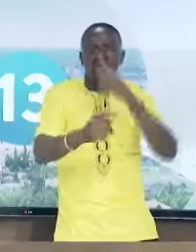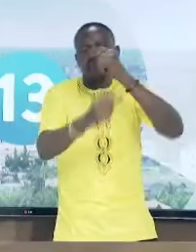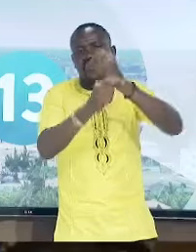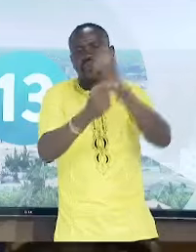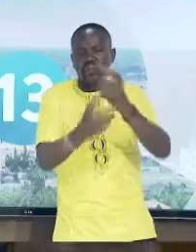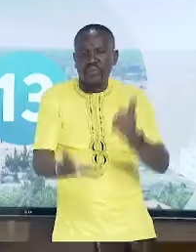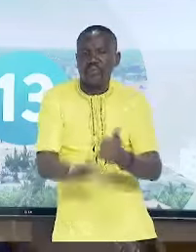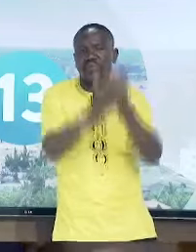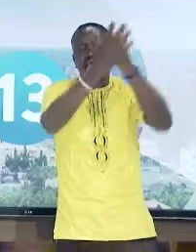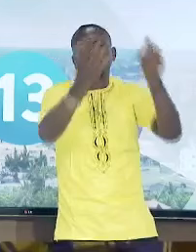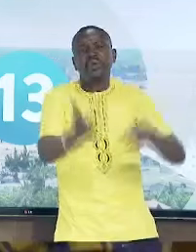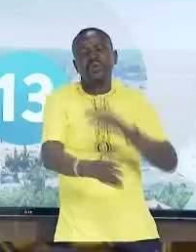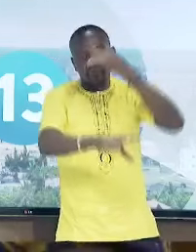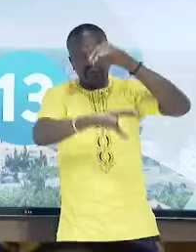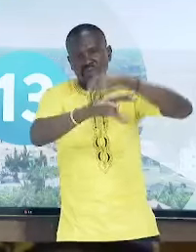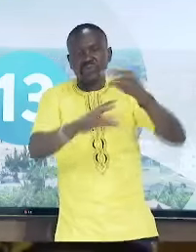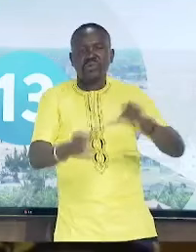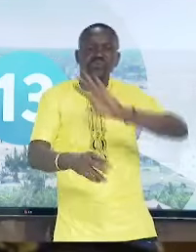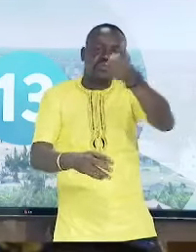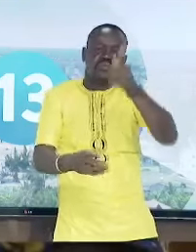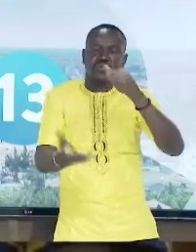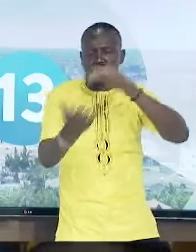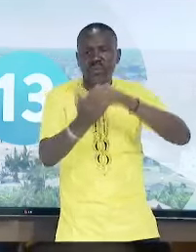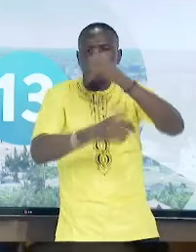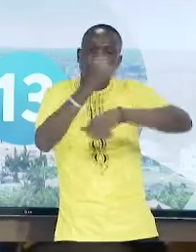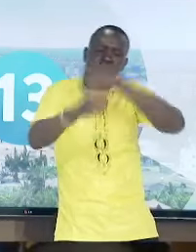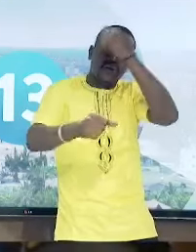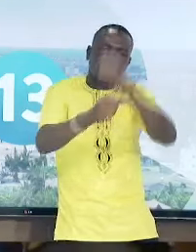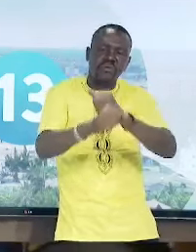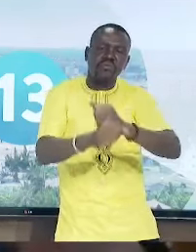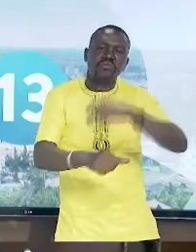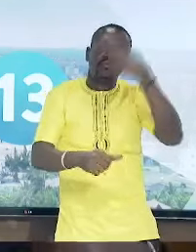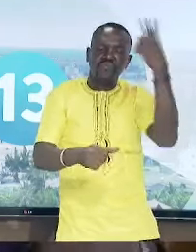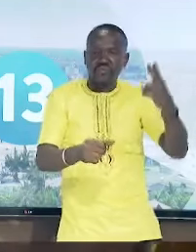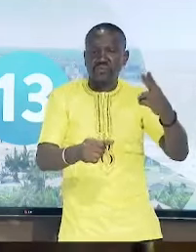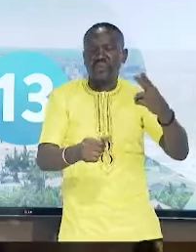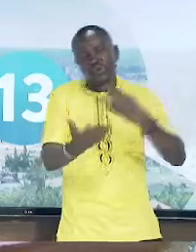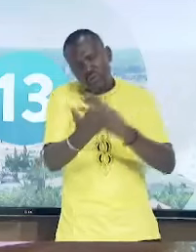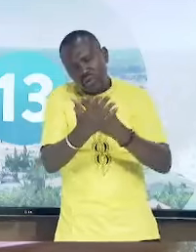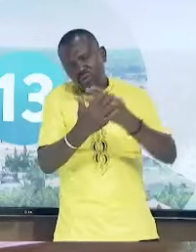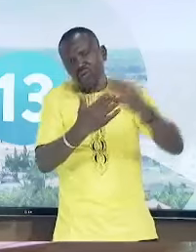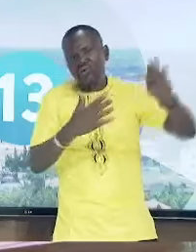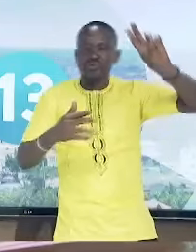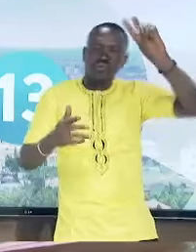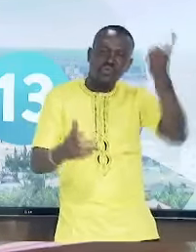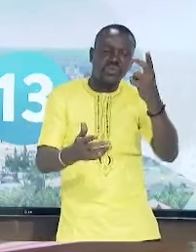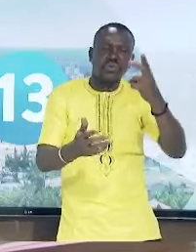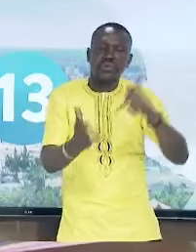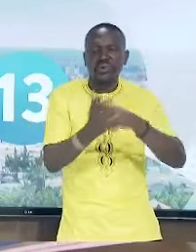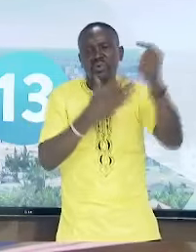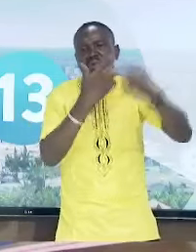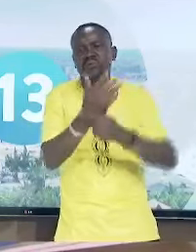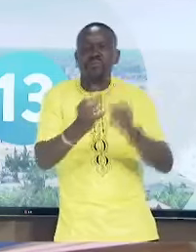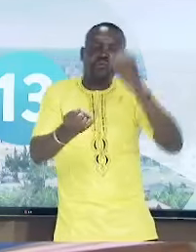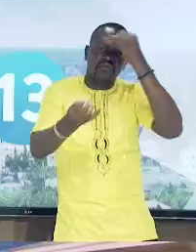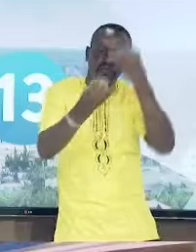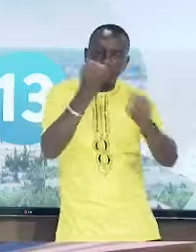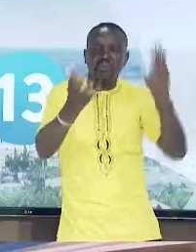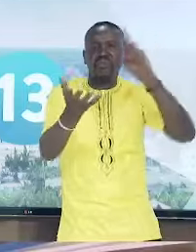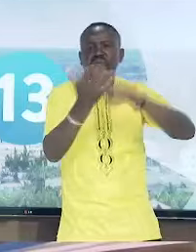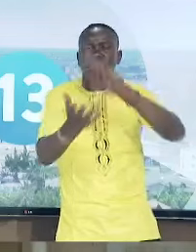aux collectivités territoriales en 2015 avec 2 phases. La deuxième phase du programme s'est achevée en